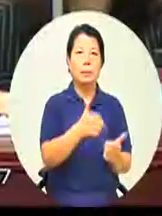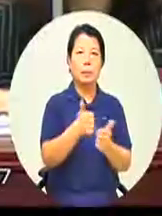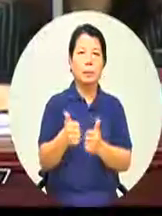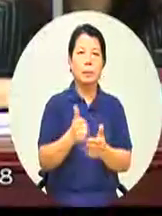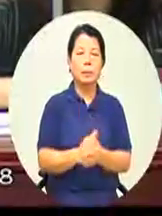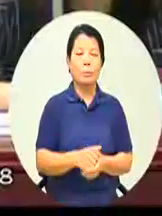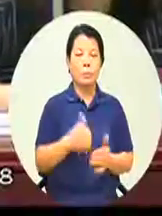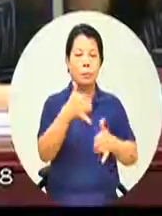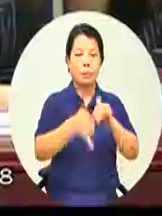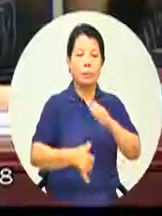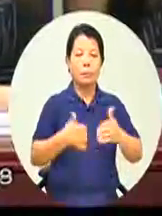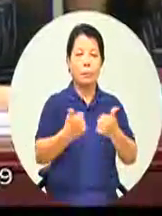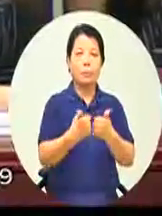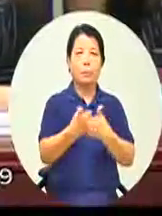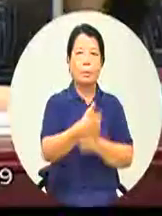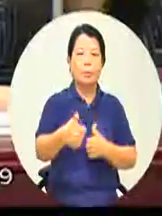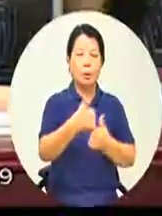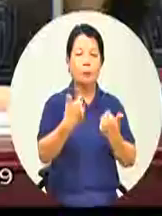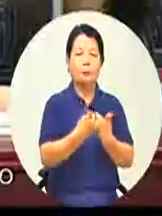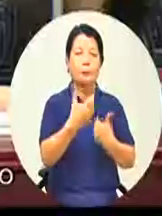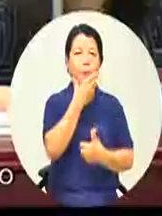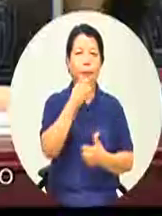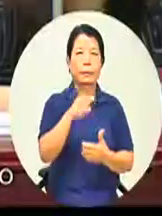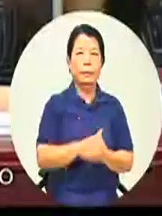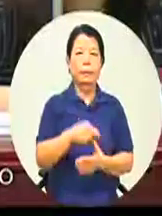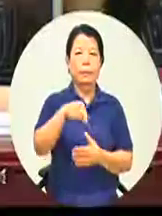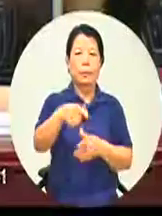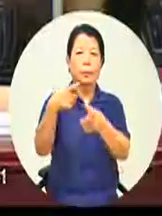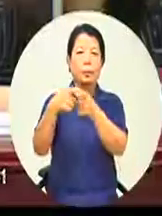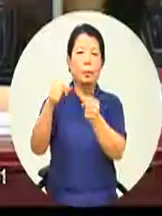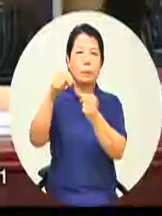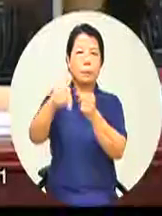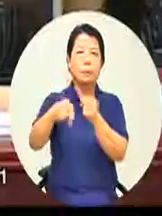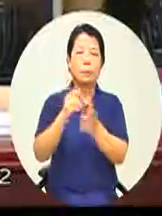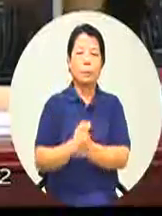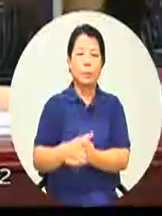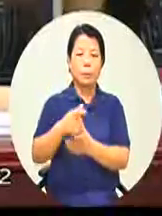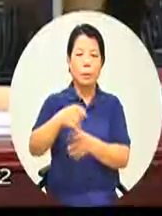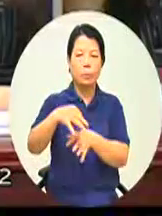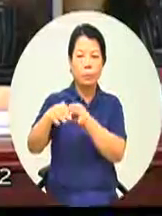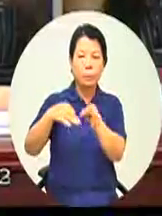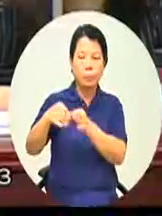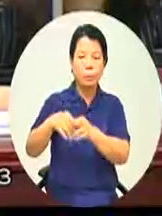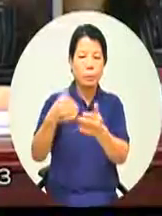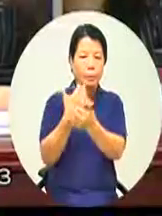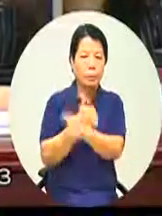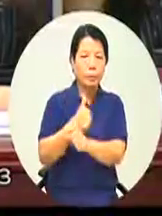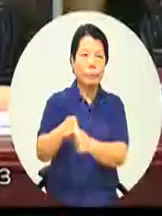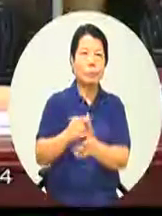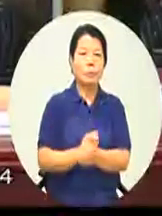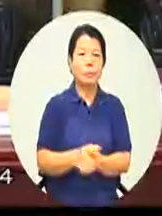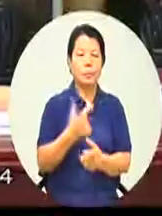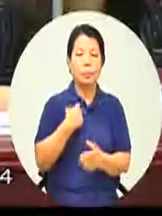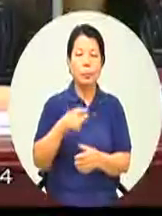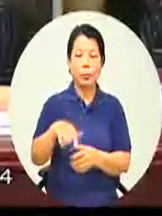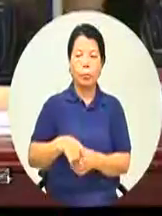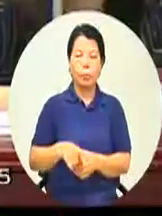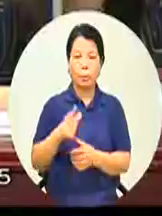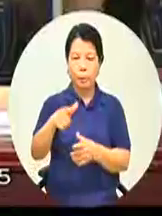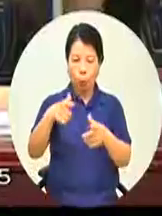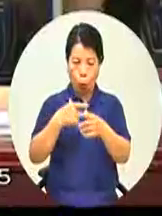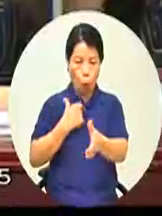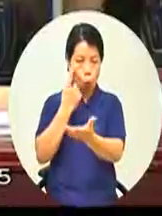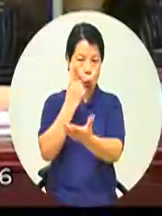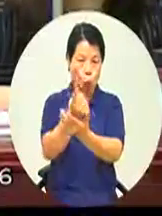员，跟我们分享北海道小尊的一个经营的经验哦，还有，其实小尊我有去过啦，